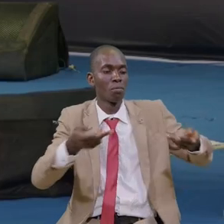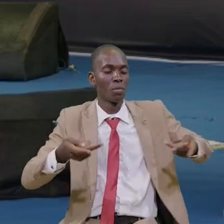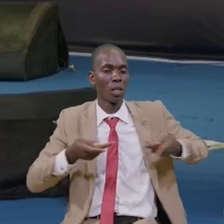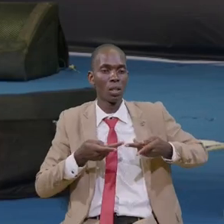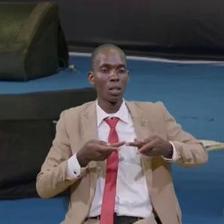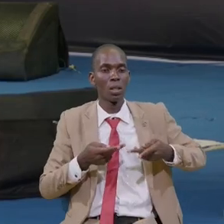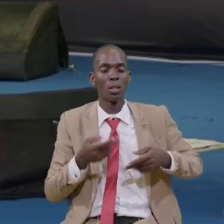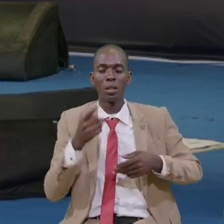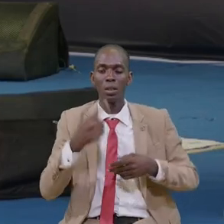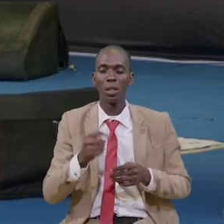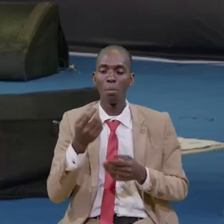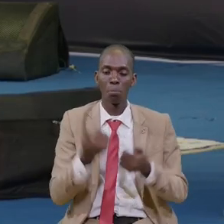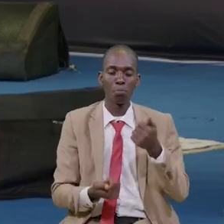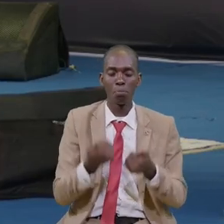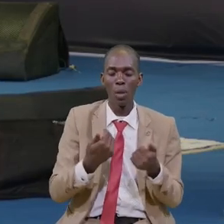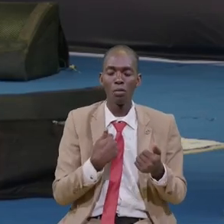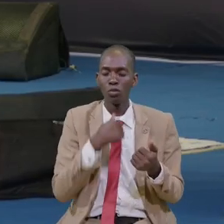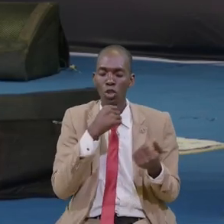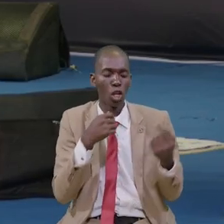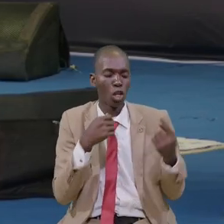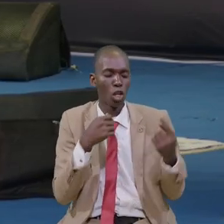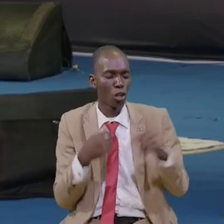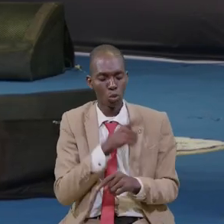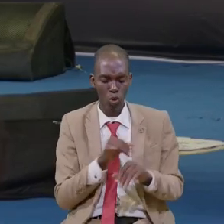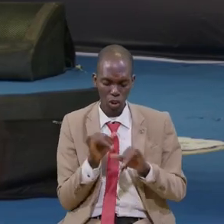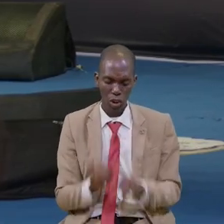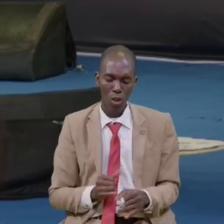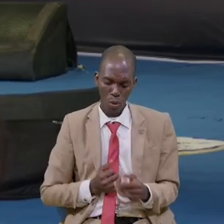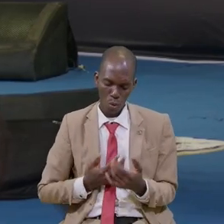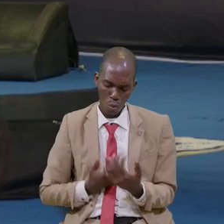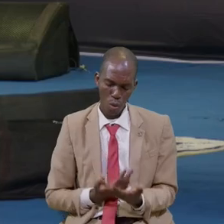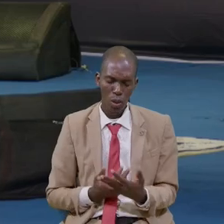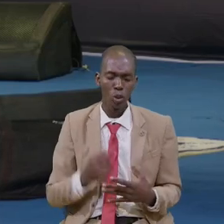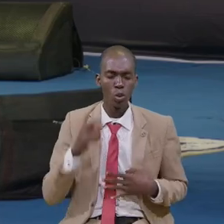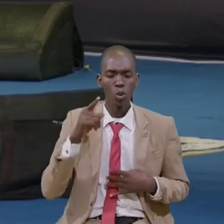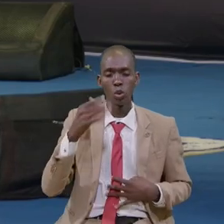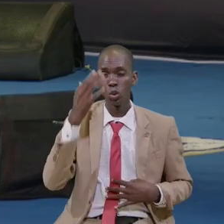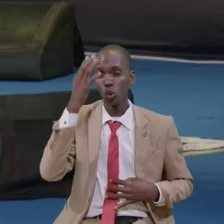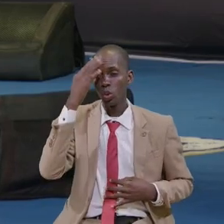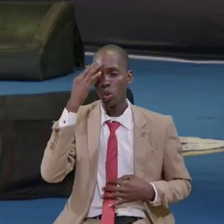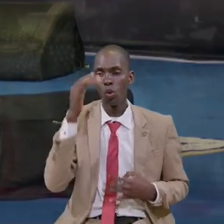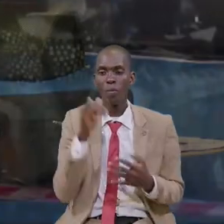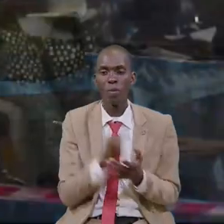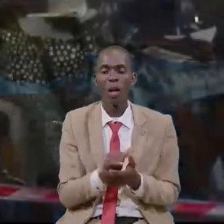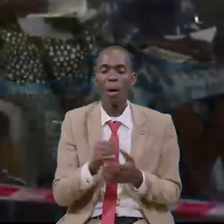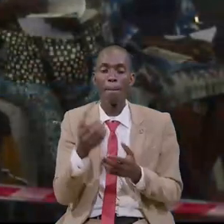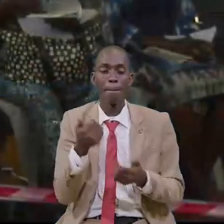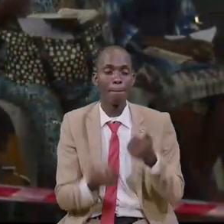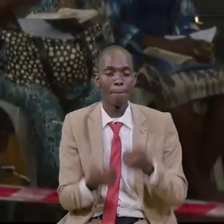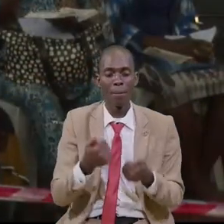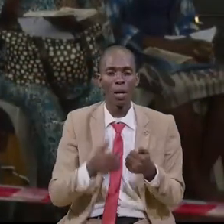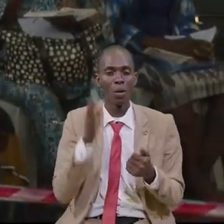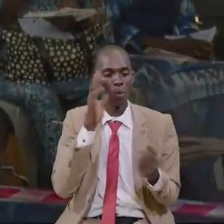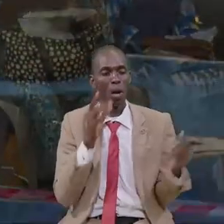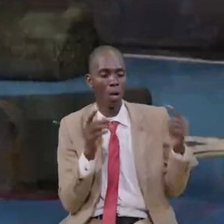Et vous n'êtes pas anxieux, vous attendez là. Vous savez que ce bus va arriver. Mon